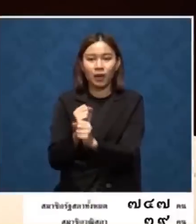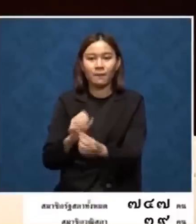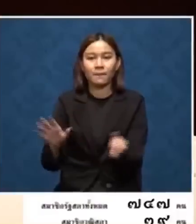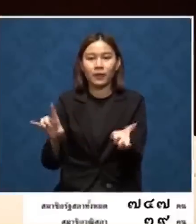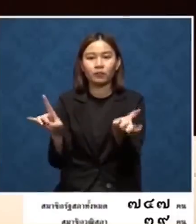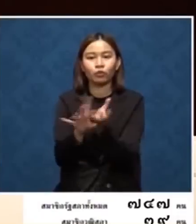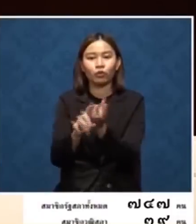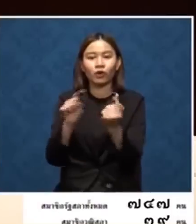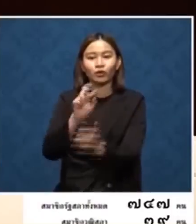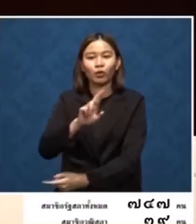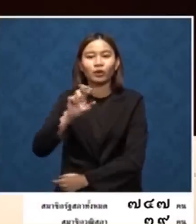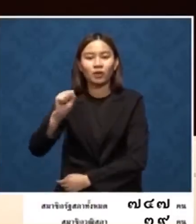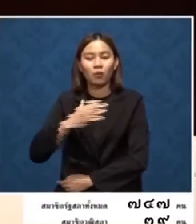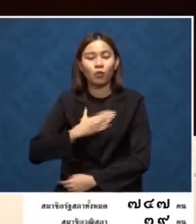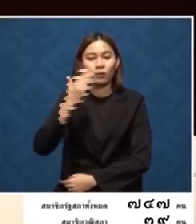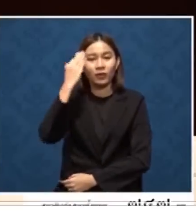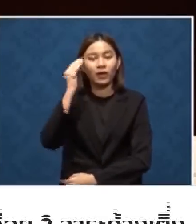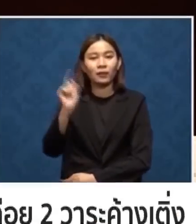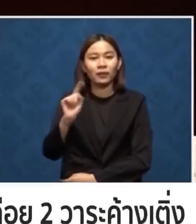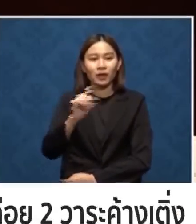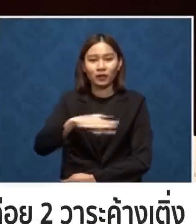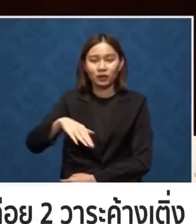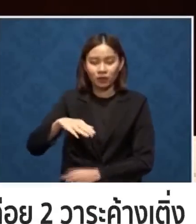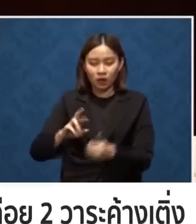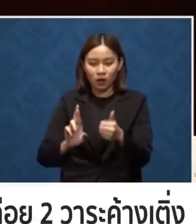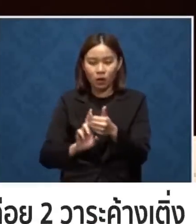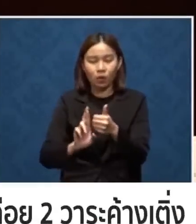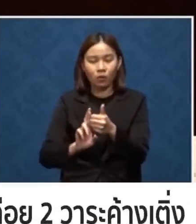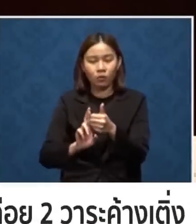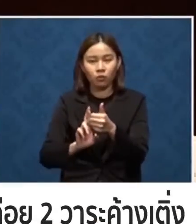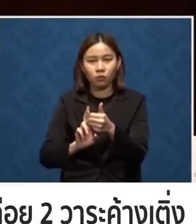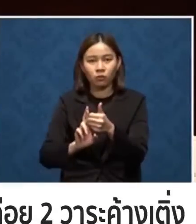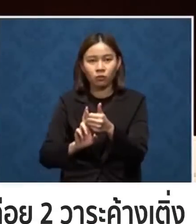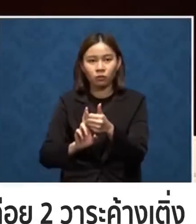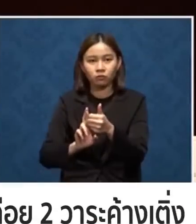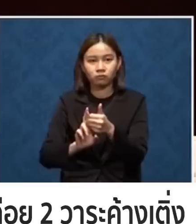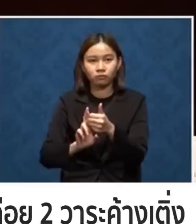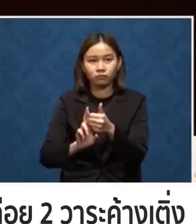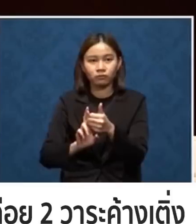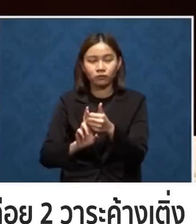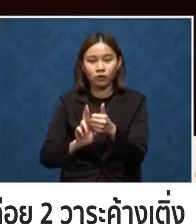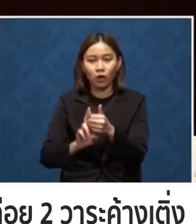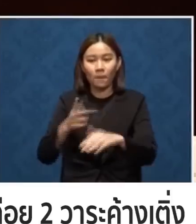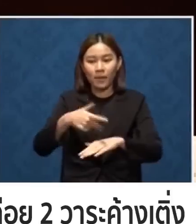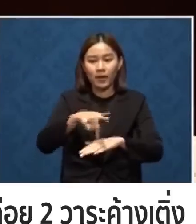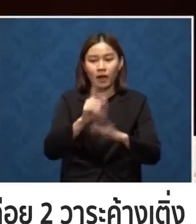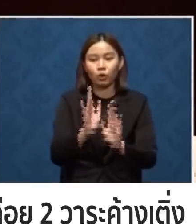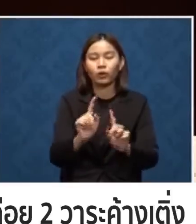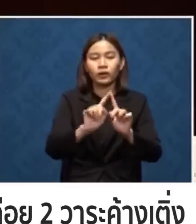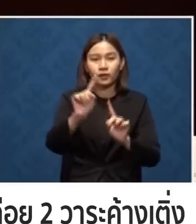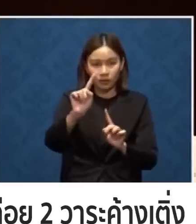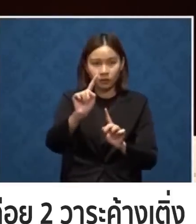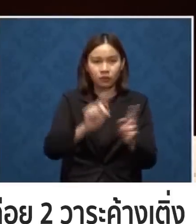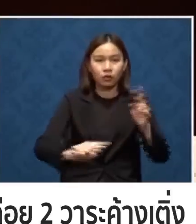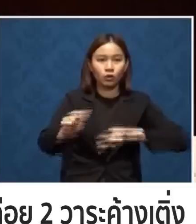มปุ๊บอาจารย์มโนก็มาไม้เดิมบอกว่าไม่ควรจะพูดตรงนี้อีกแล้วสมาชิกก็